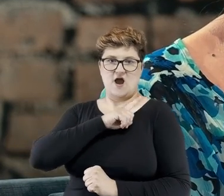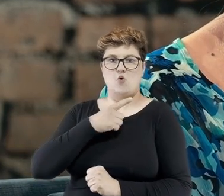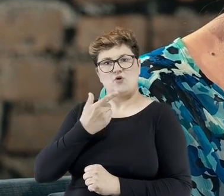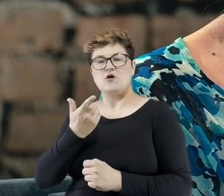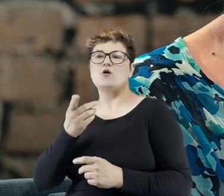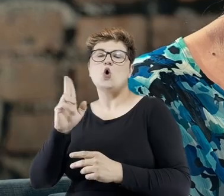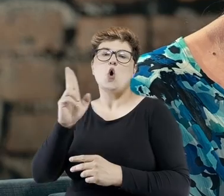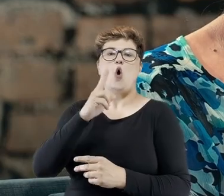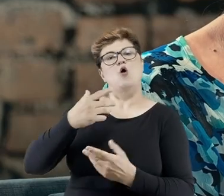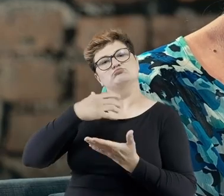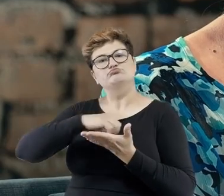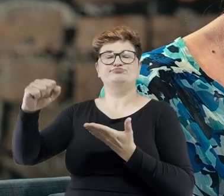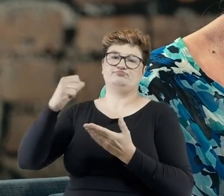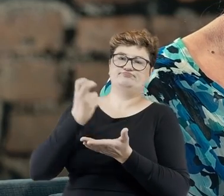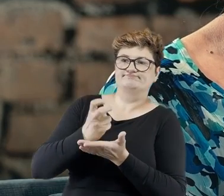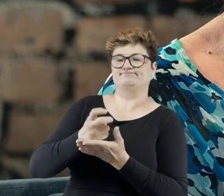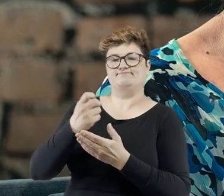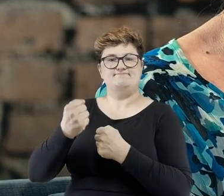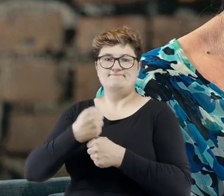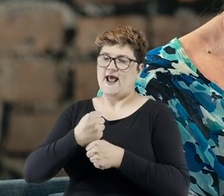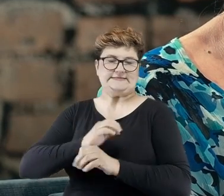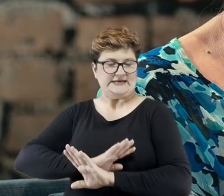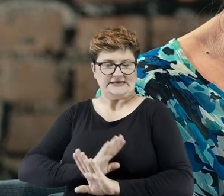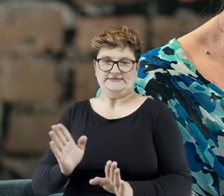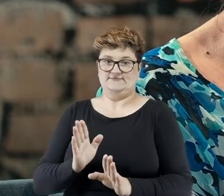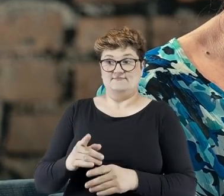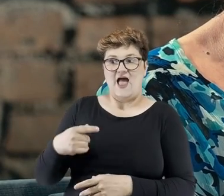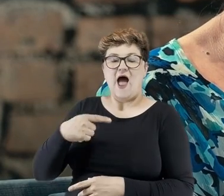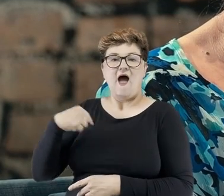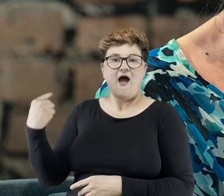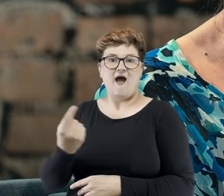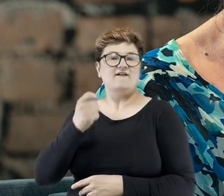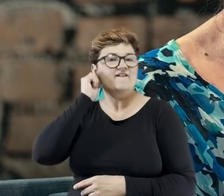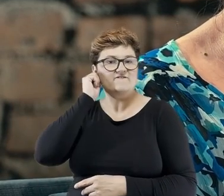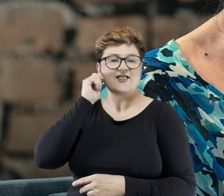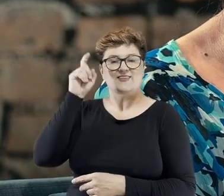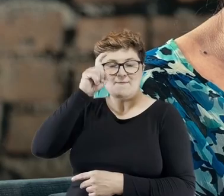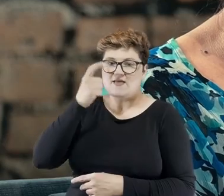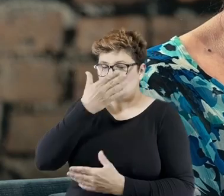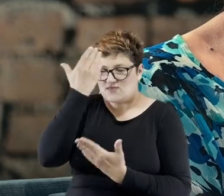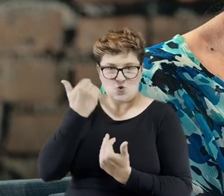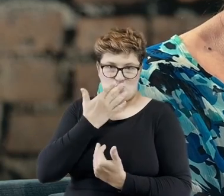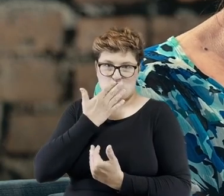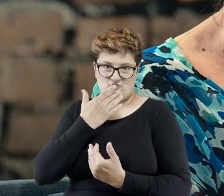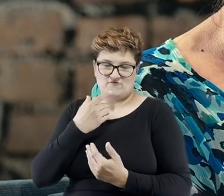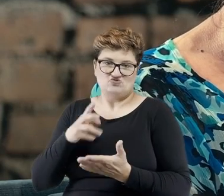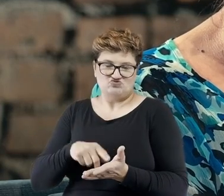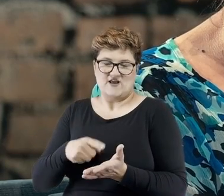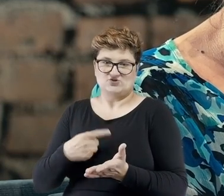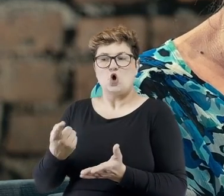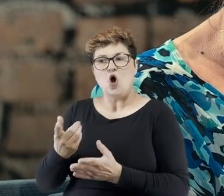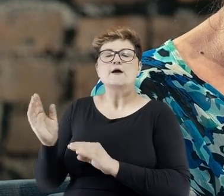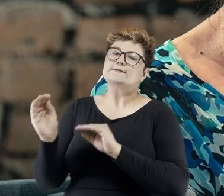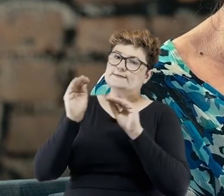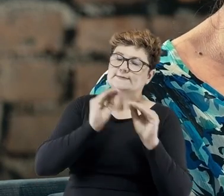jakichś sutenerów, ale też przy okazji pilnowały, żeby te polskie dziewczyny, nie mówiące bardzo często po niemiecku, w miarę możliwości trafiły do